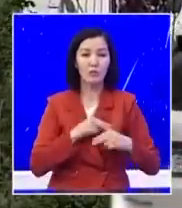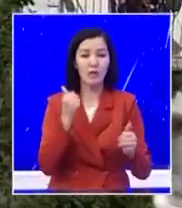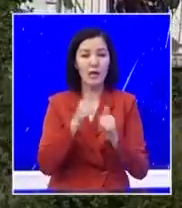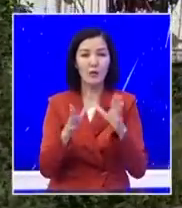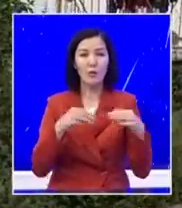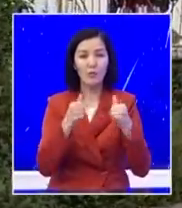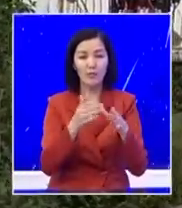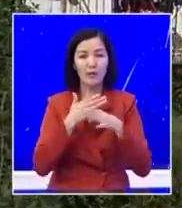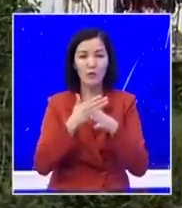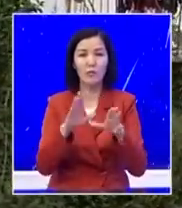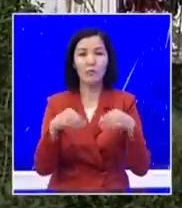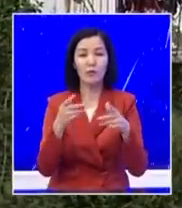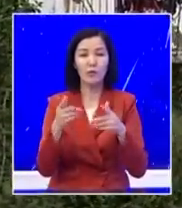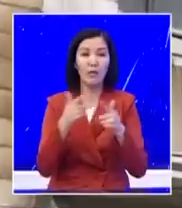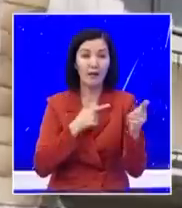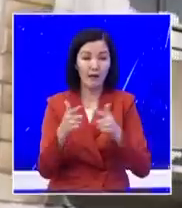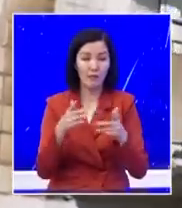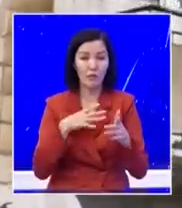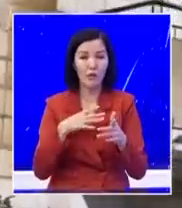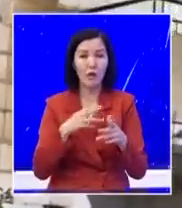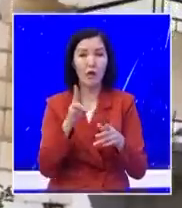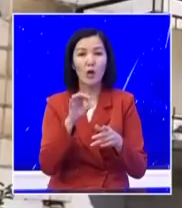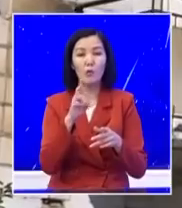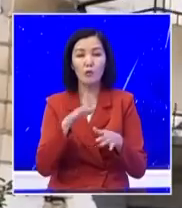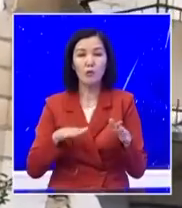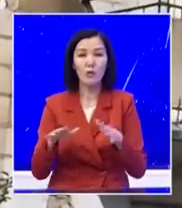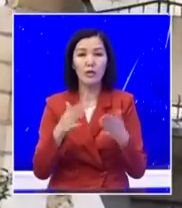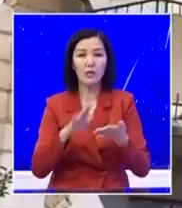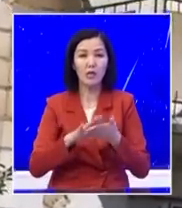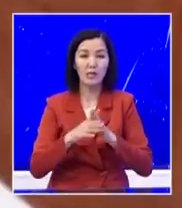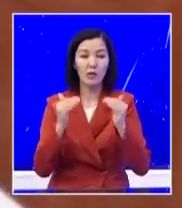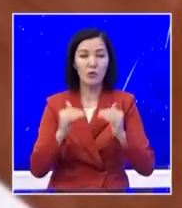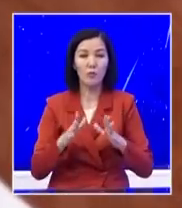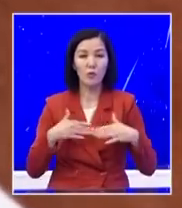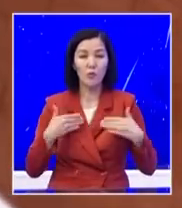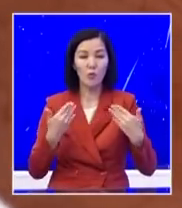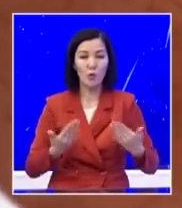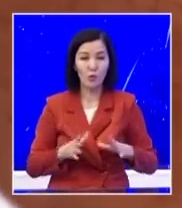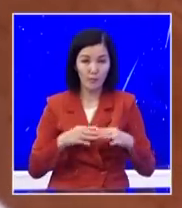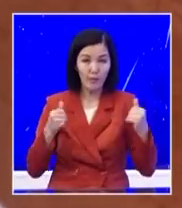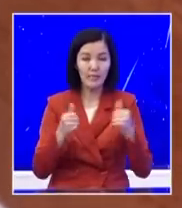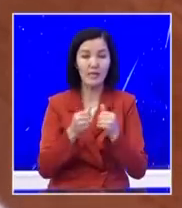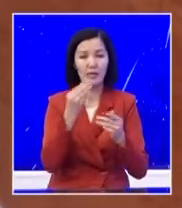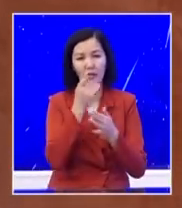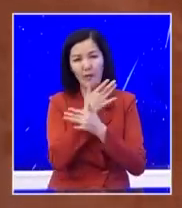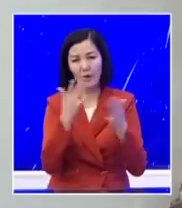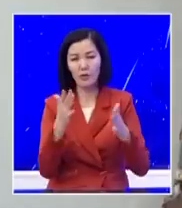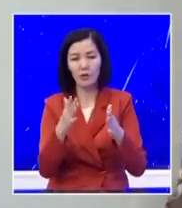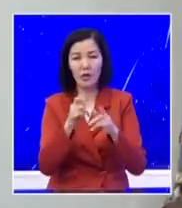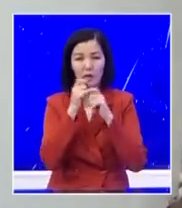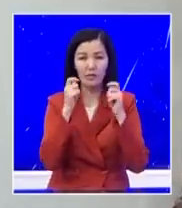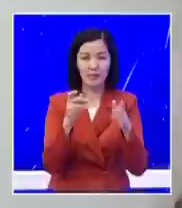отбасыға көмектесуге құлшынып тұрады. Бұл жолы олар Көксу ауданындағы жағдайы төмен отбасыларға ұн, макарон, сұйық май, қант, кәмпиті